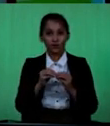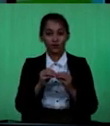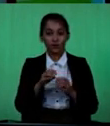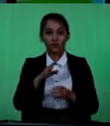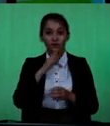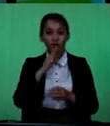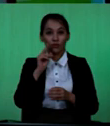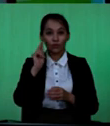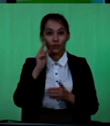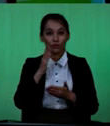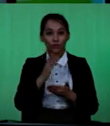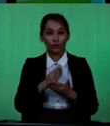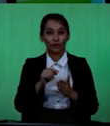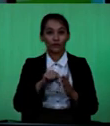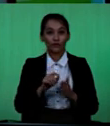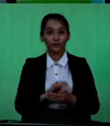qiz bolalar ekan.